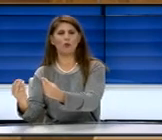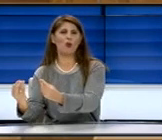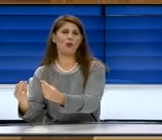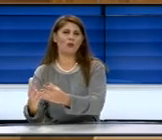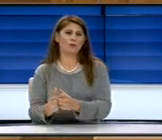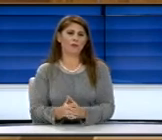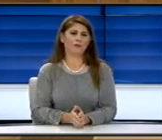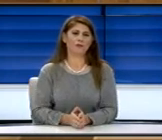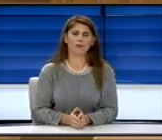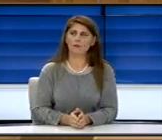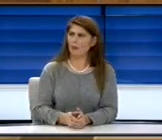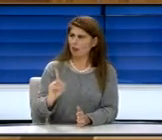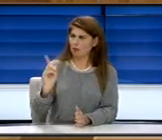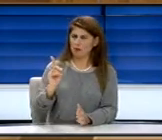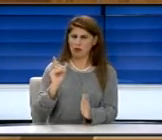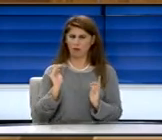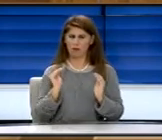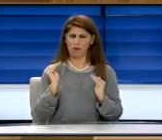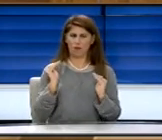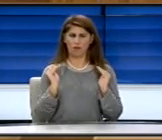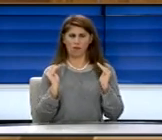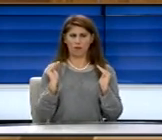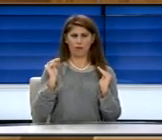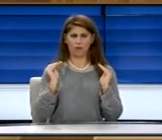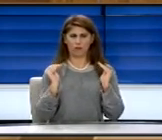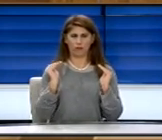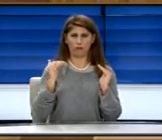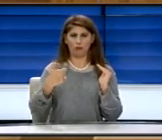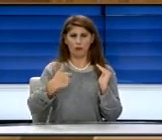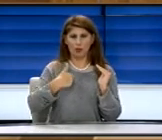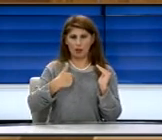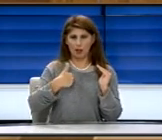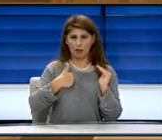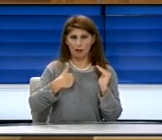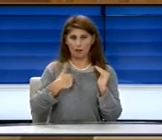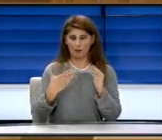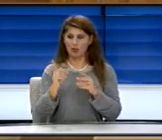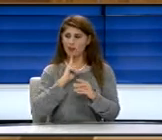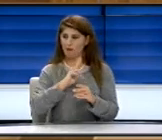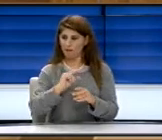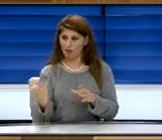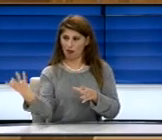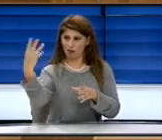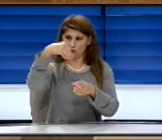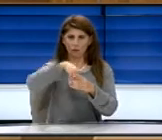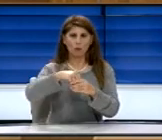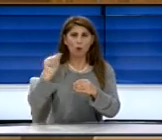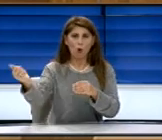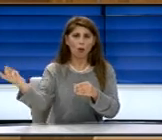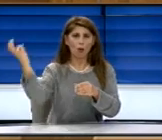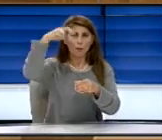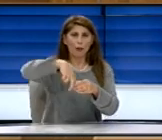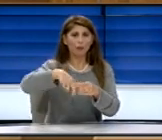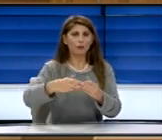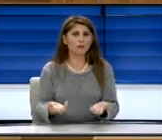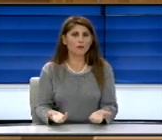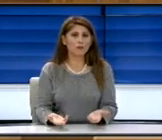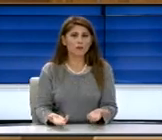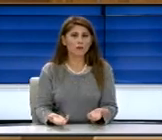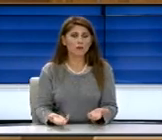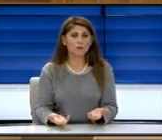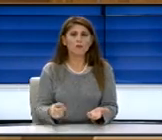Και μη δυσανασχετείτε ορισμένοι ότι σας βάζουμε στο ίδιο τσουβάλι, μόνοι σας μπαίνετε. Γι' αυτό